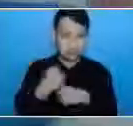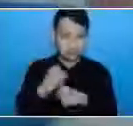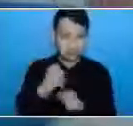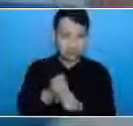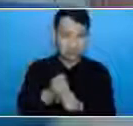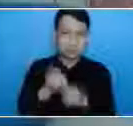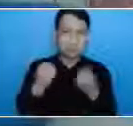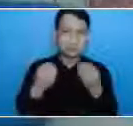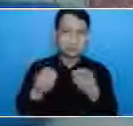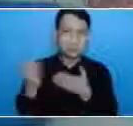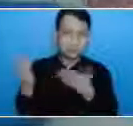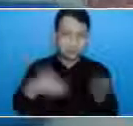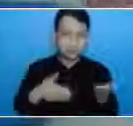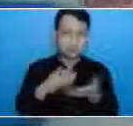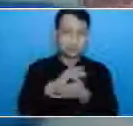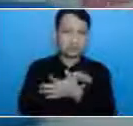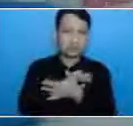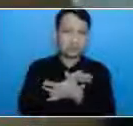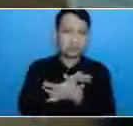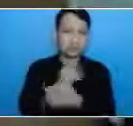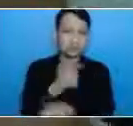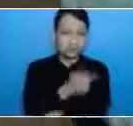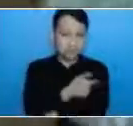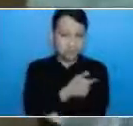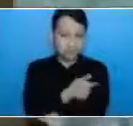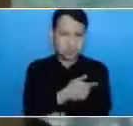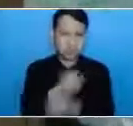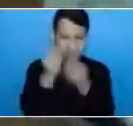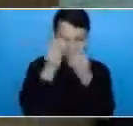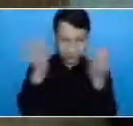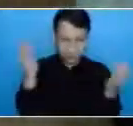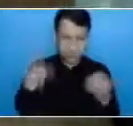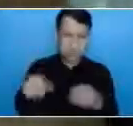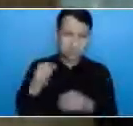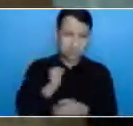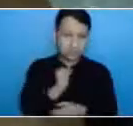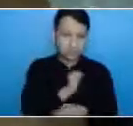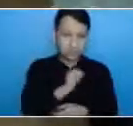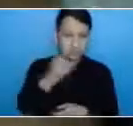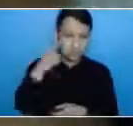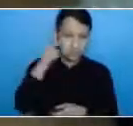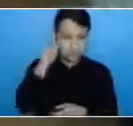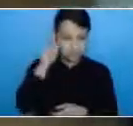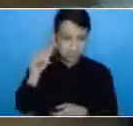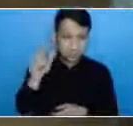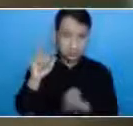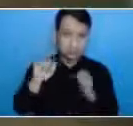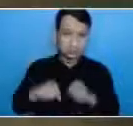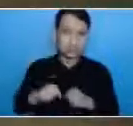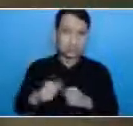Bukod kasi sa 17 milyong doses ng bakuna na inorder ng pribadong